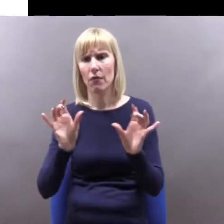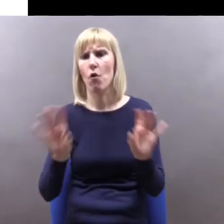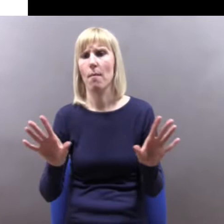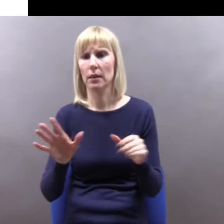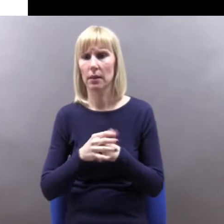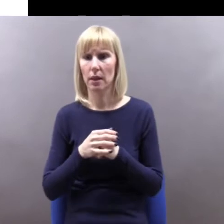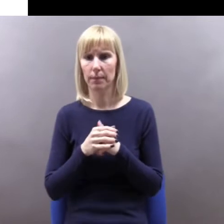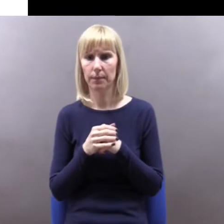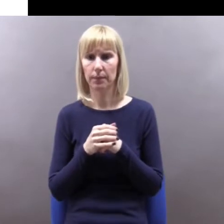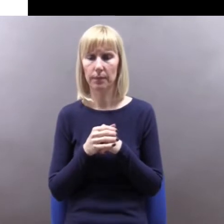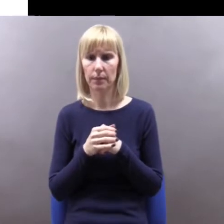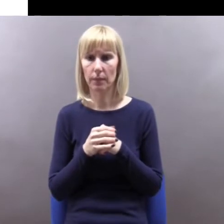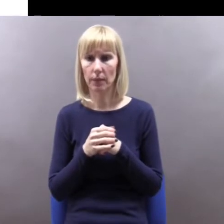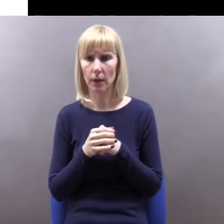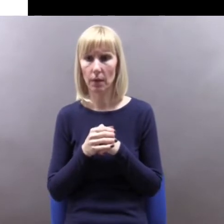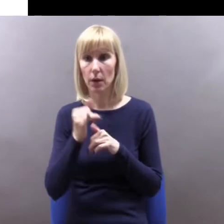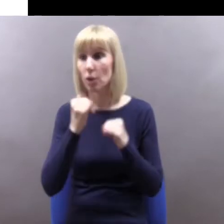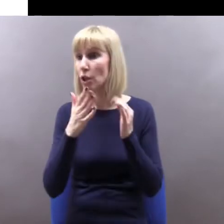I poproszę o kolejny slajd.